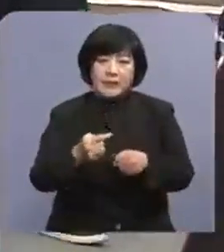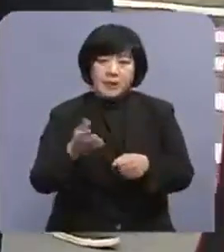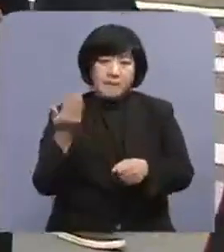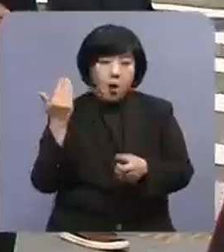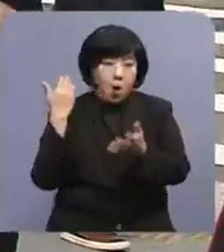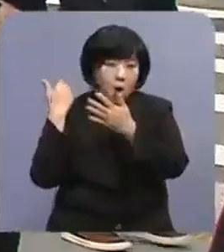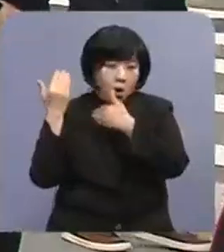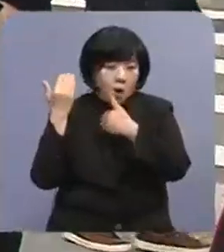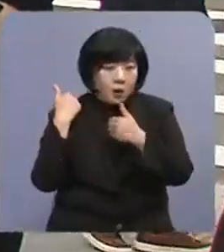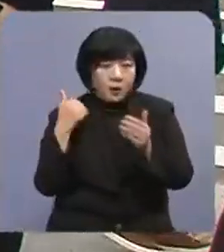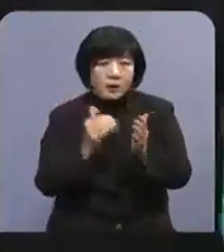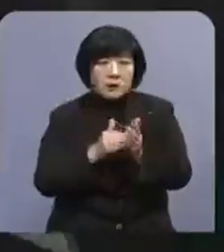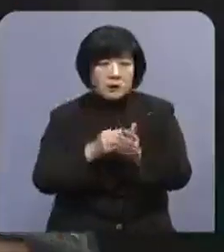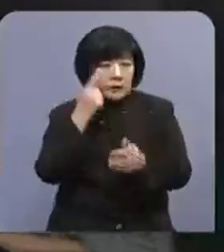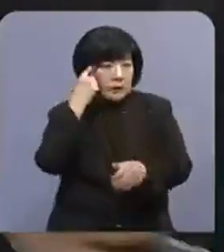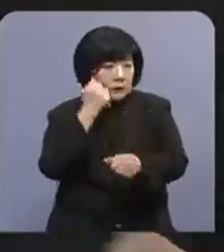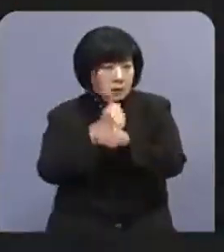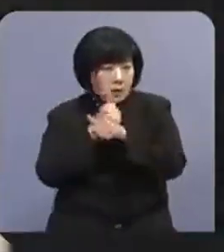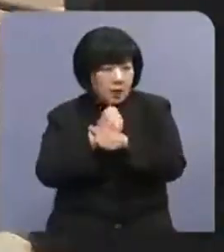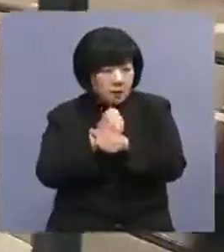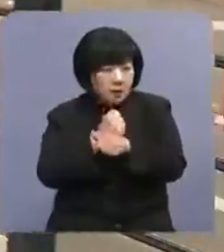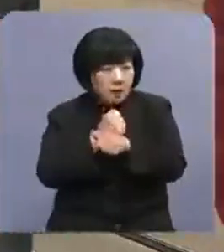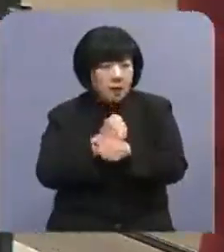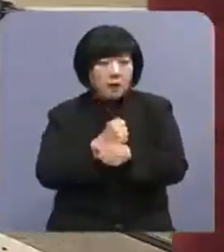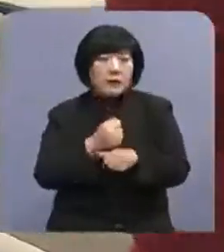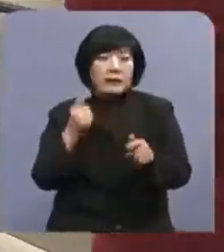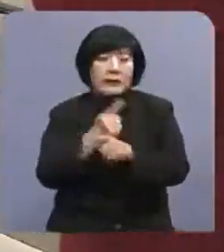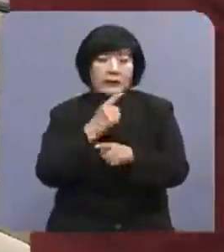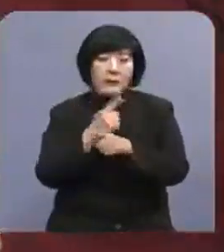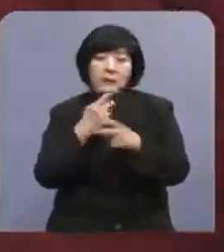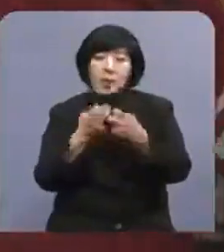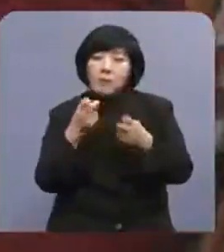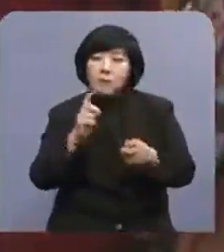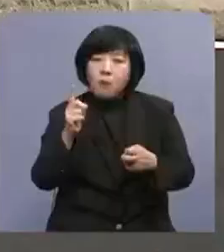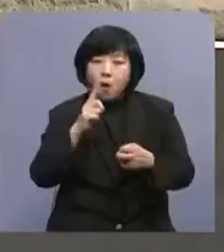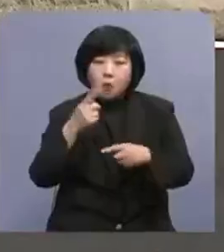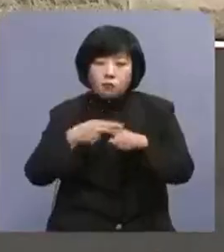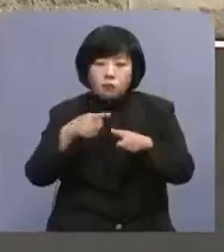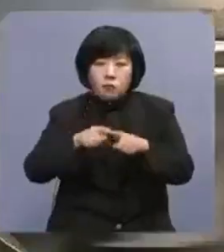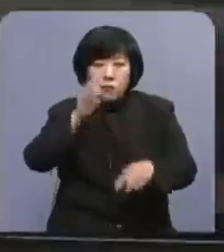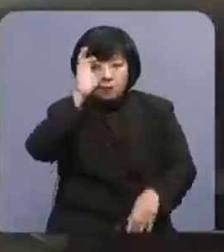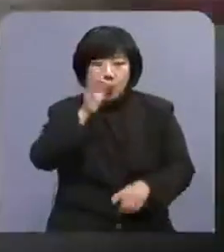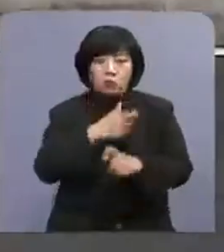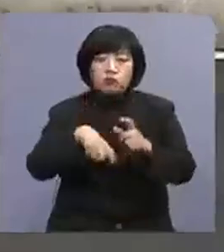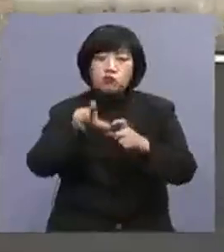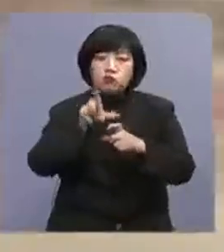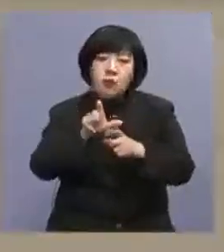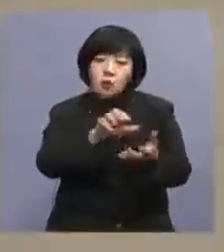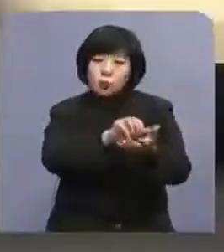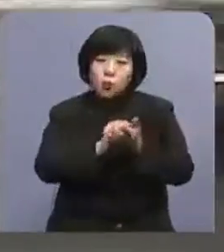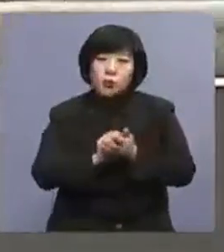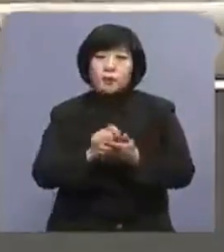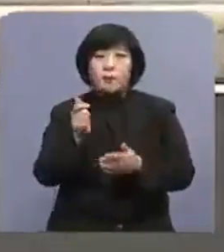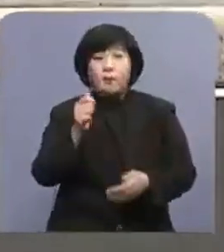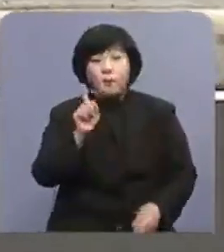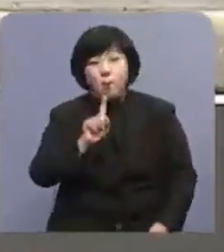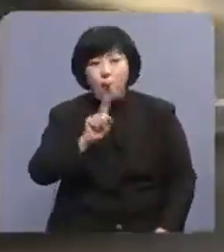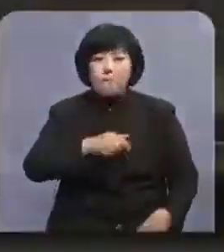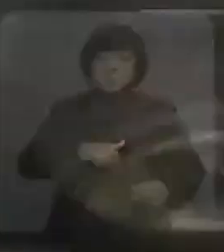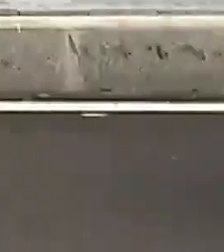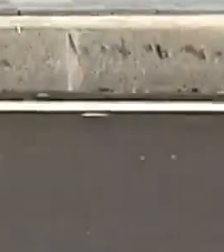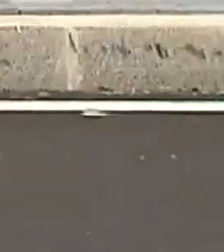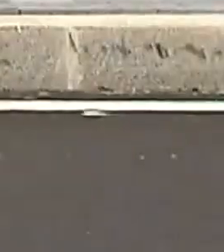BRT 사업에 대한 용역을 벌여 개선점을 분석하고 추가 도입 여부도 검토하기로 했습니다. KBS 뉴스 정민규입니다.